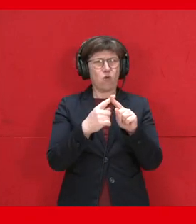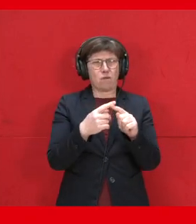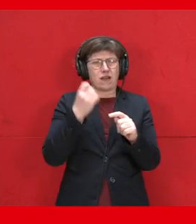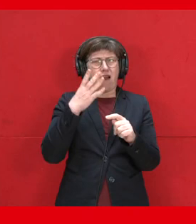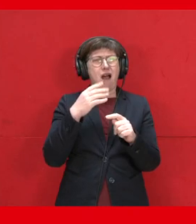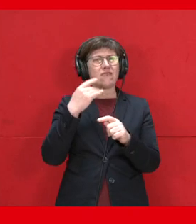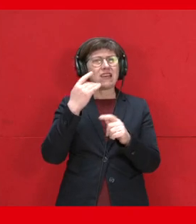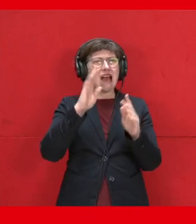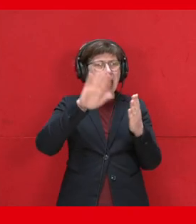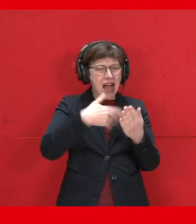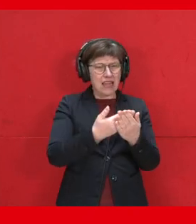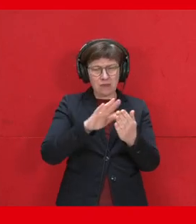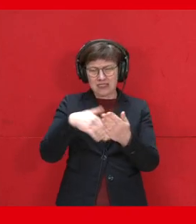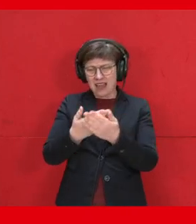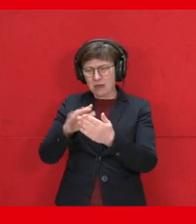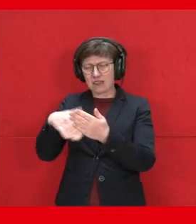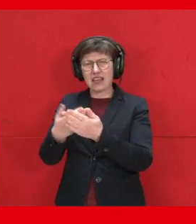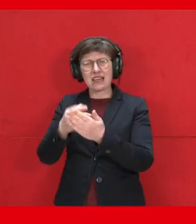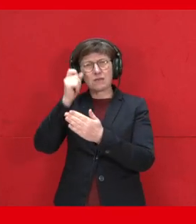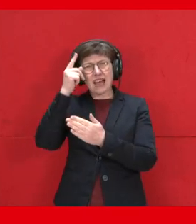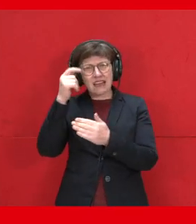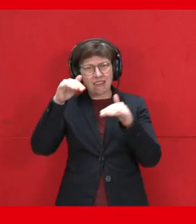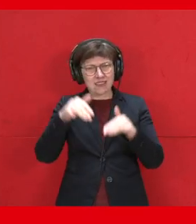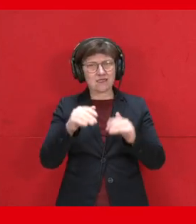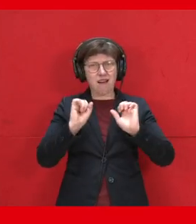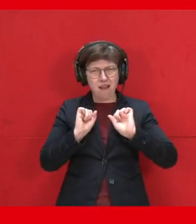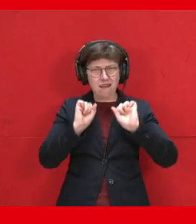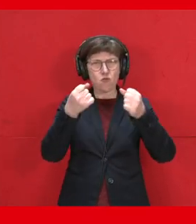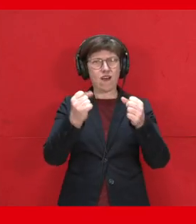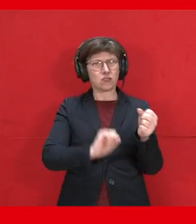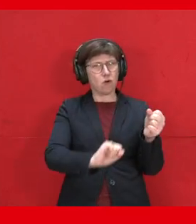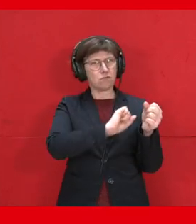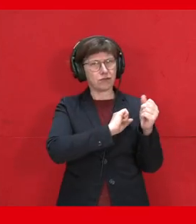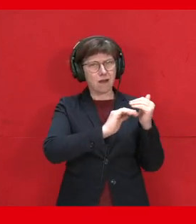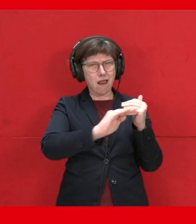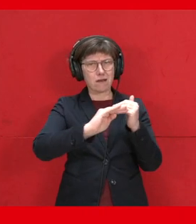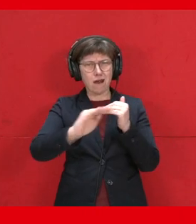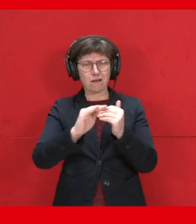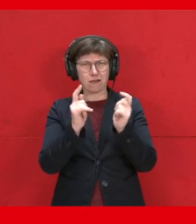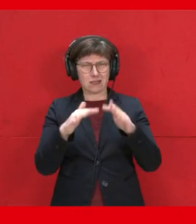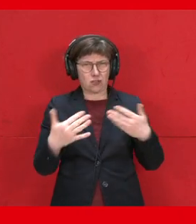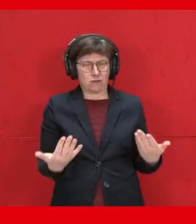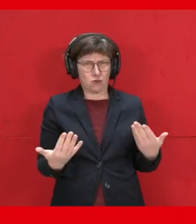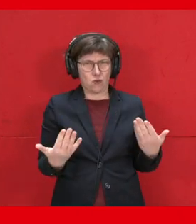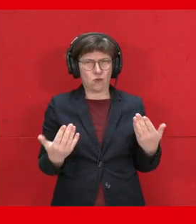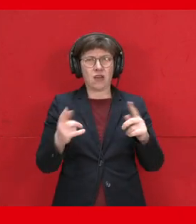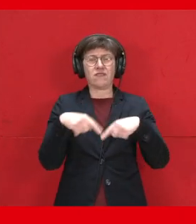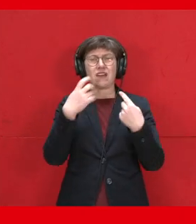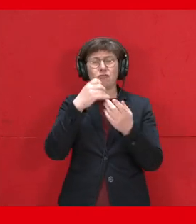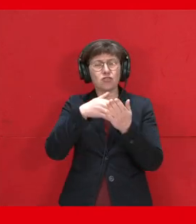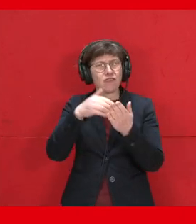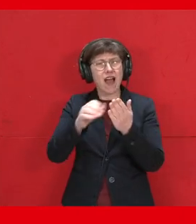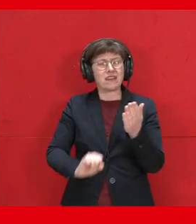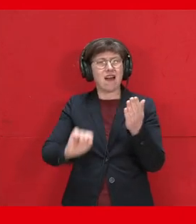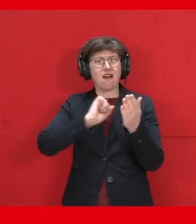dem, was an Erkenntnissen heute vorhanden ist über Innovationen in erfolgreichen Ländern und Gesellschaften. Und wir wollen weiter zu